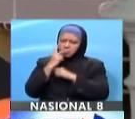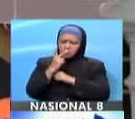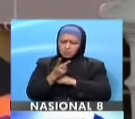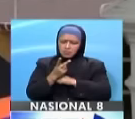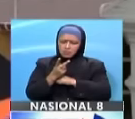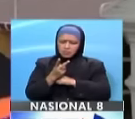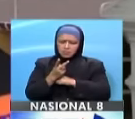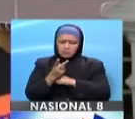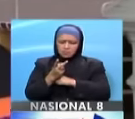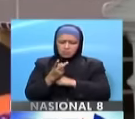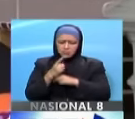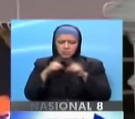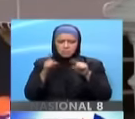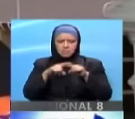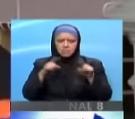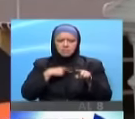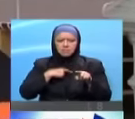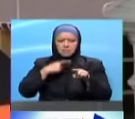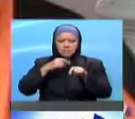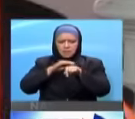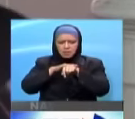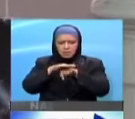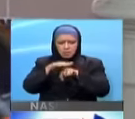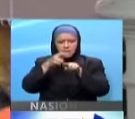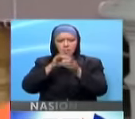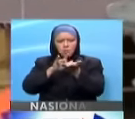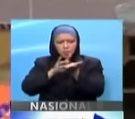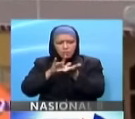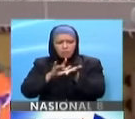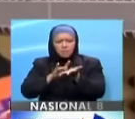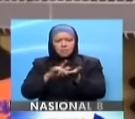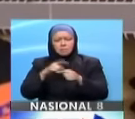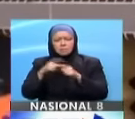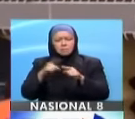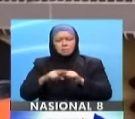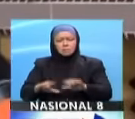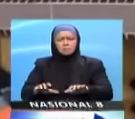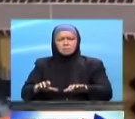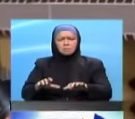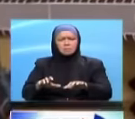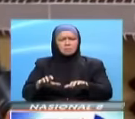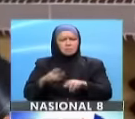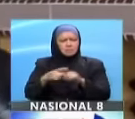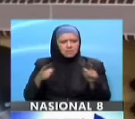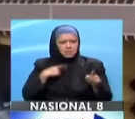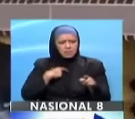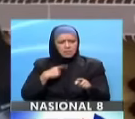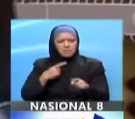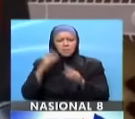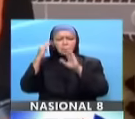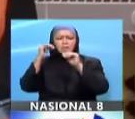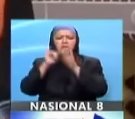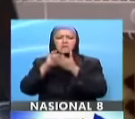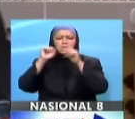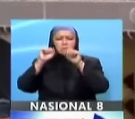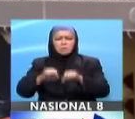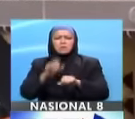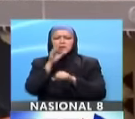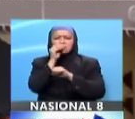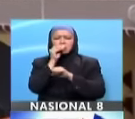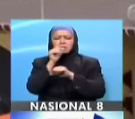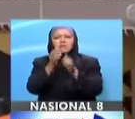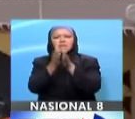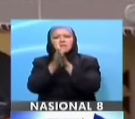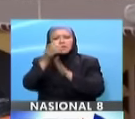Masa bawa balik hospital, mungkin kesan pada ubat dia. Harapan saya, saya nak, kalau boleh bercakap pun okey dah. Dia minta susu apa semua